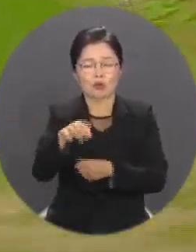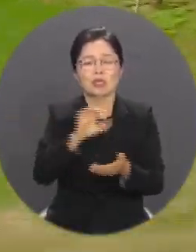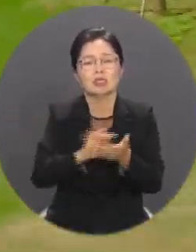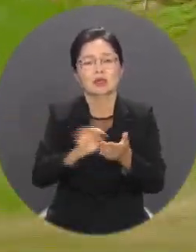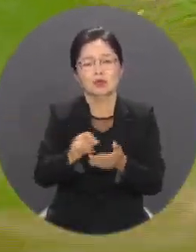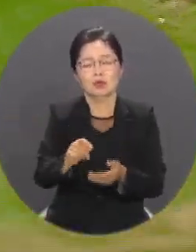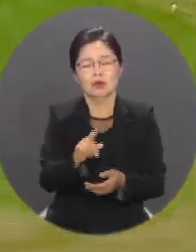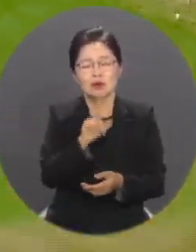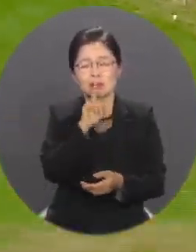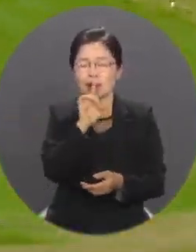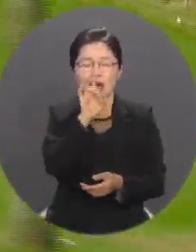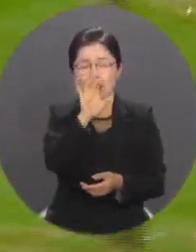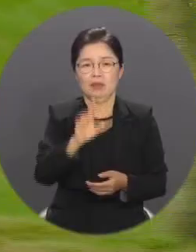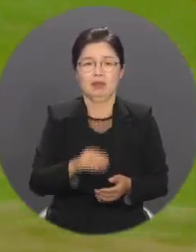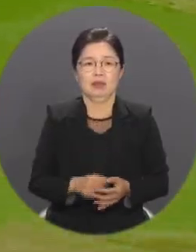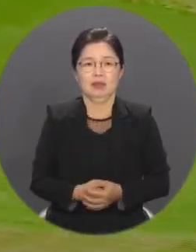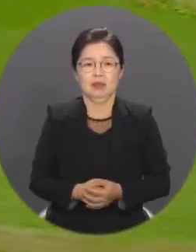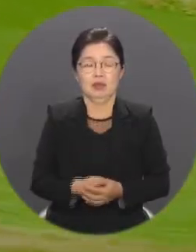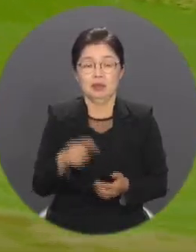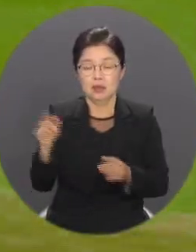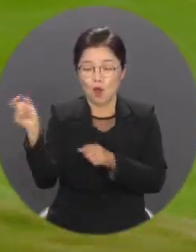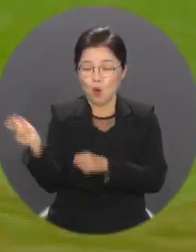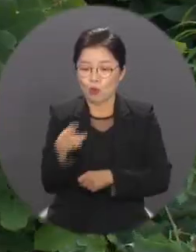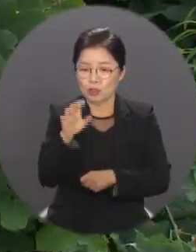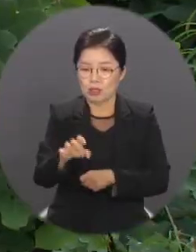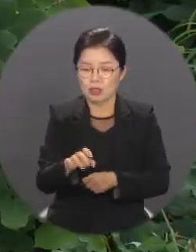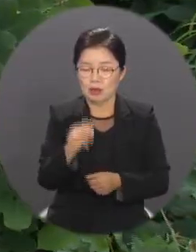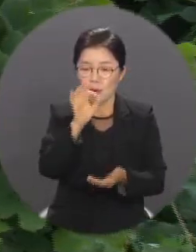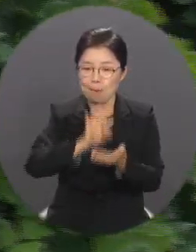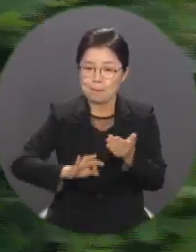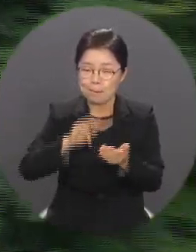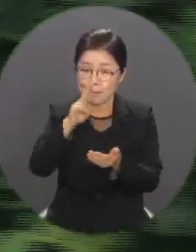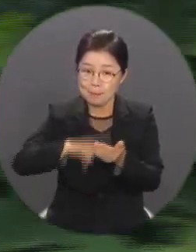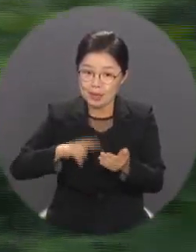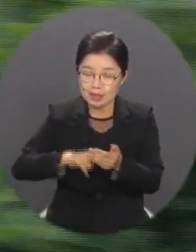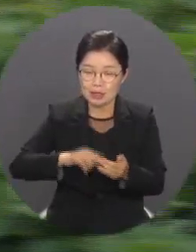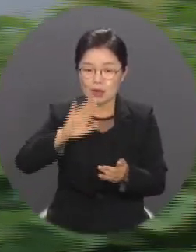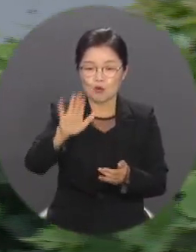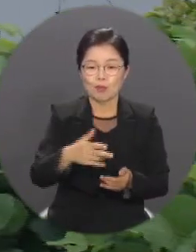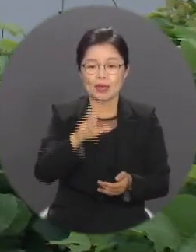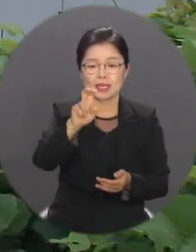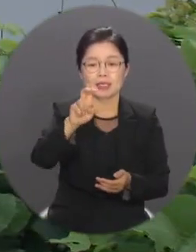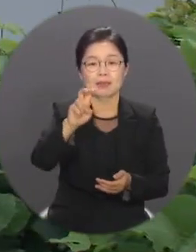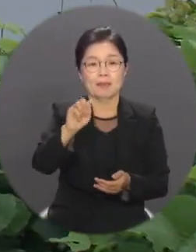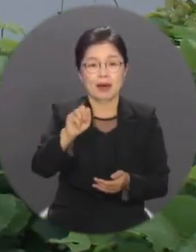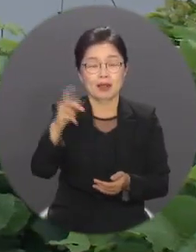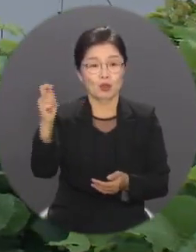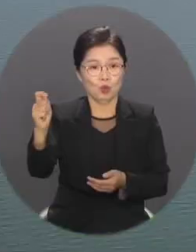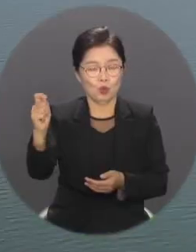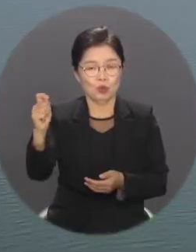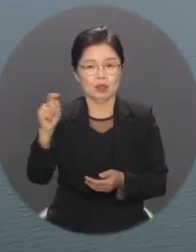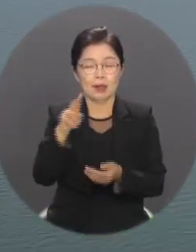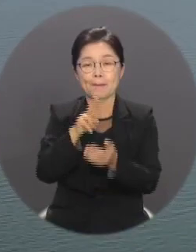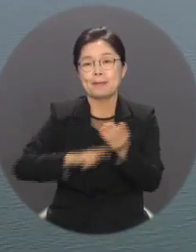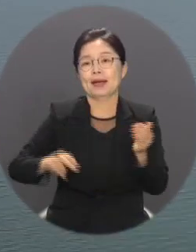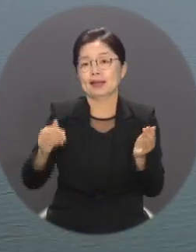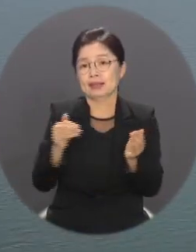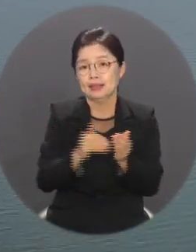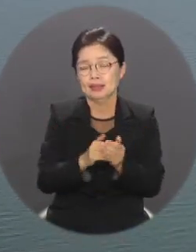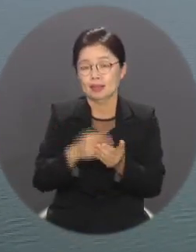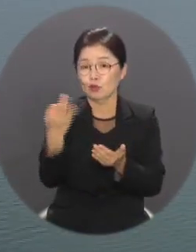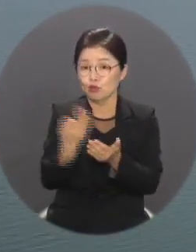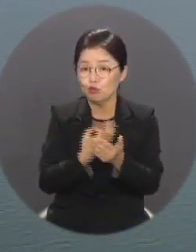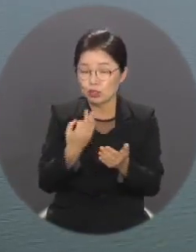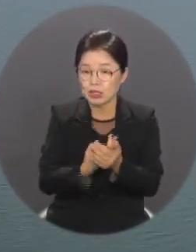부터 지난 7월까지 전국의 골프장 의 팔린 농업 용수 는 모두 9 120만 톤 이렇게 해서 농어촌공사 가 얻은